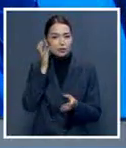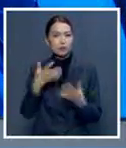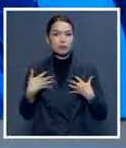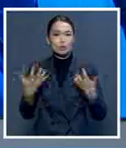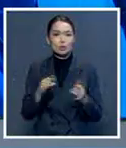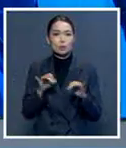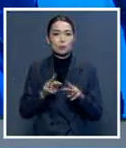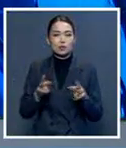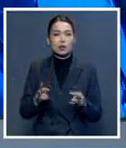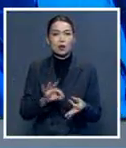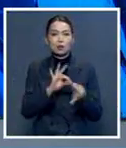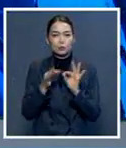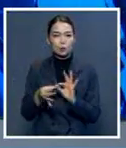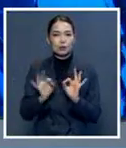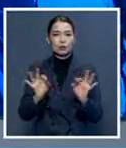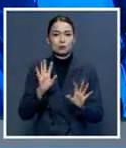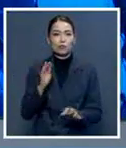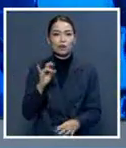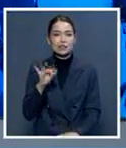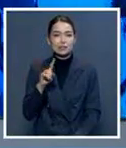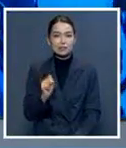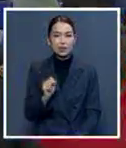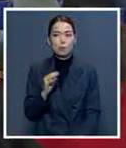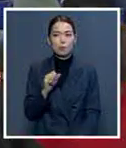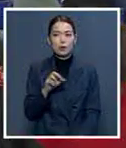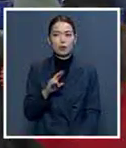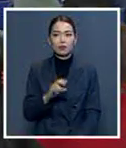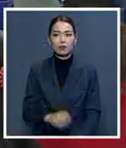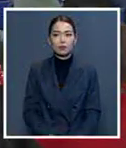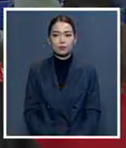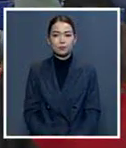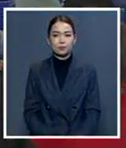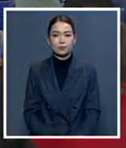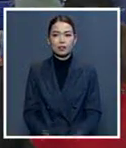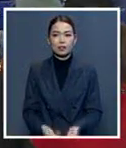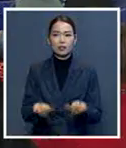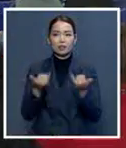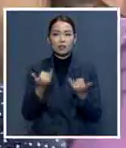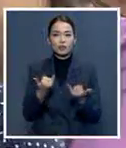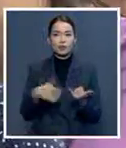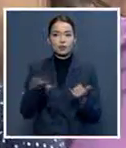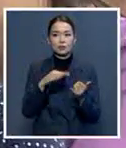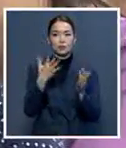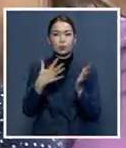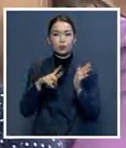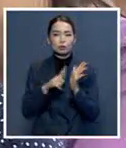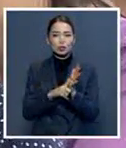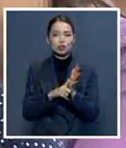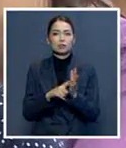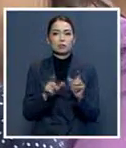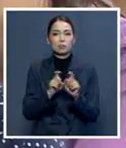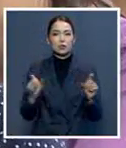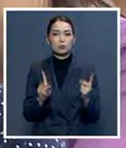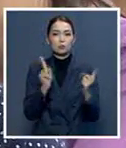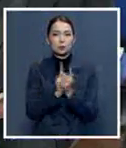қатысты. Толығырақ Фариза Мұсақызы баяндайды. Кездесу қаладағы нөмірі 55-ші мектепте өтті. Зал лық толы болды.